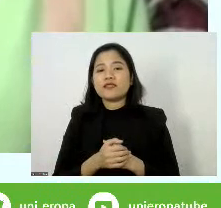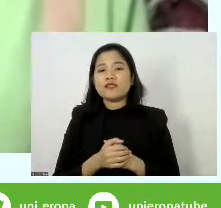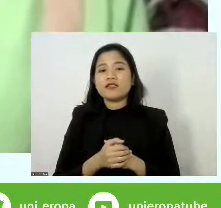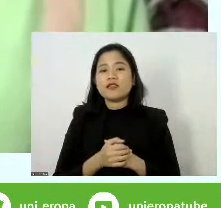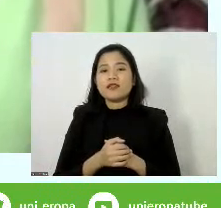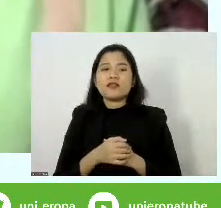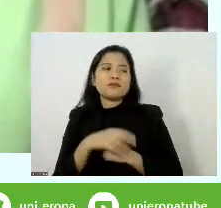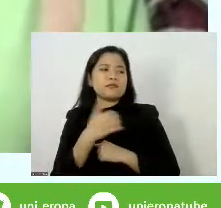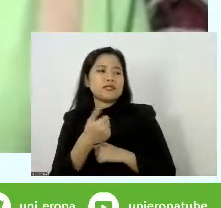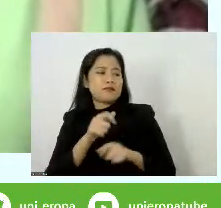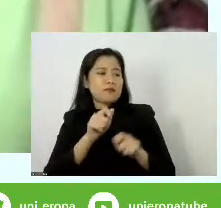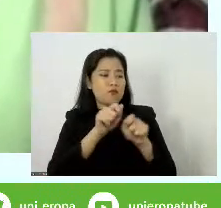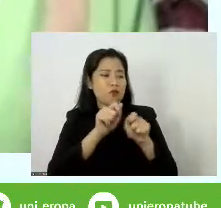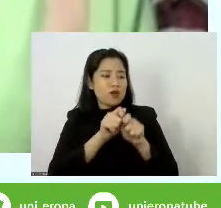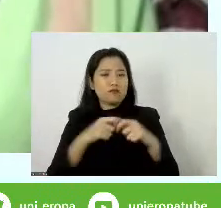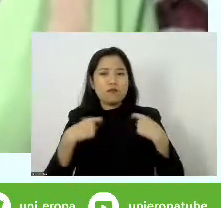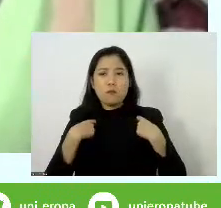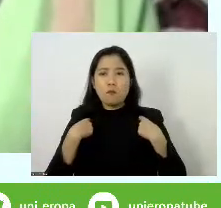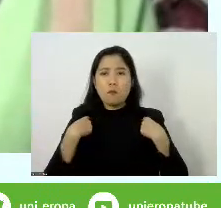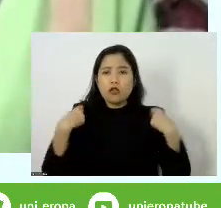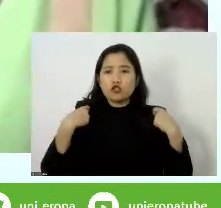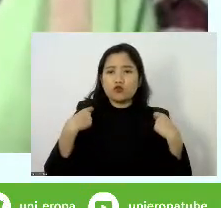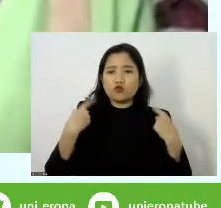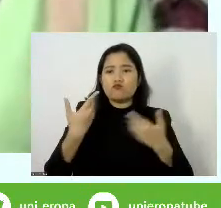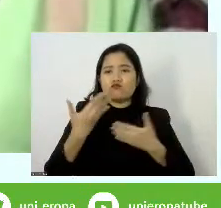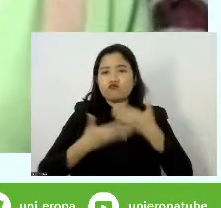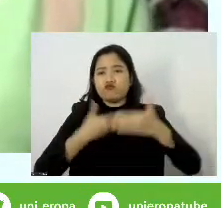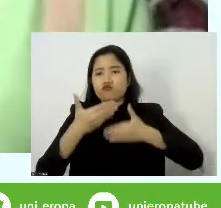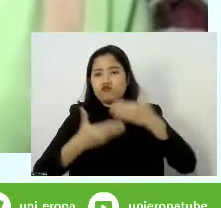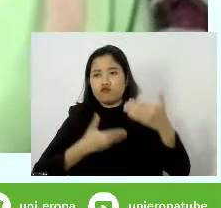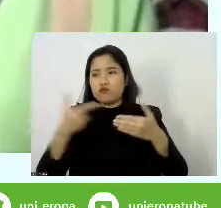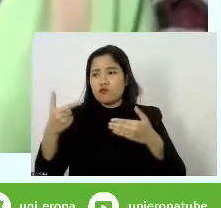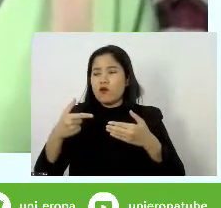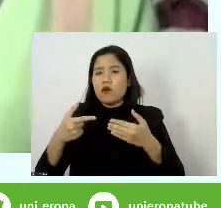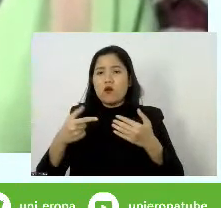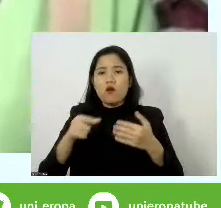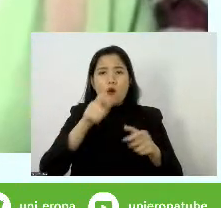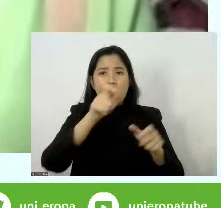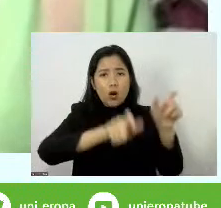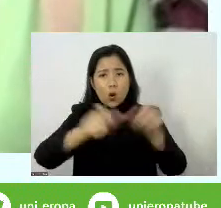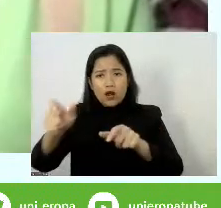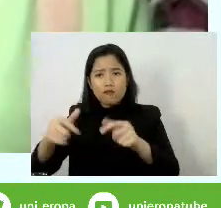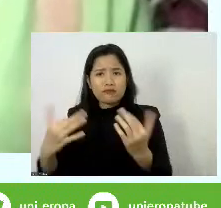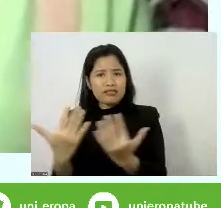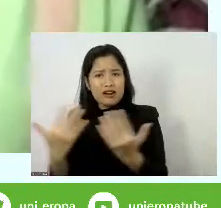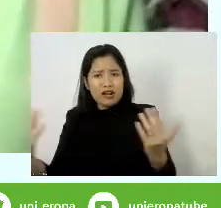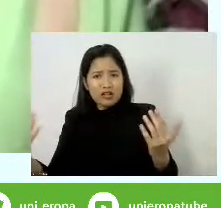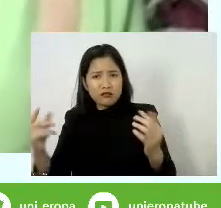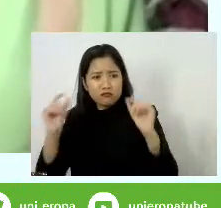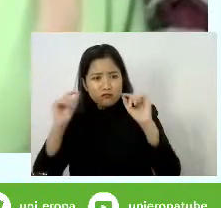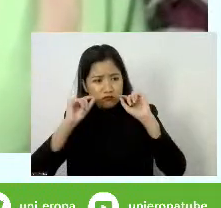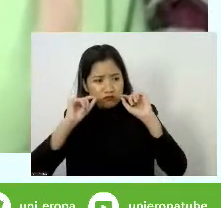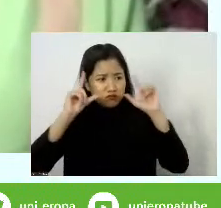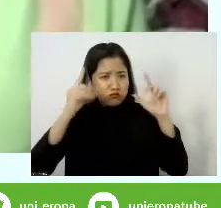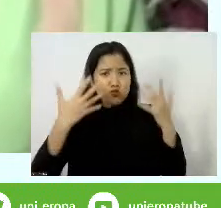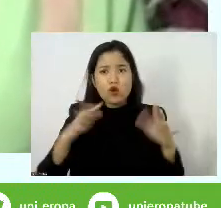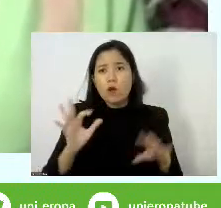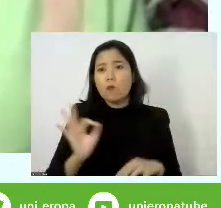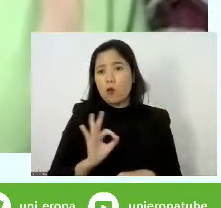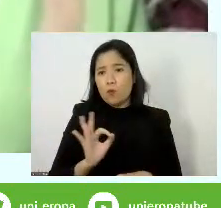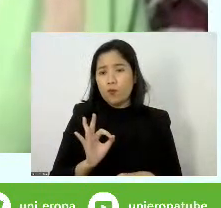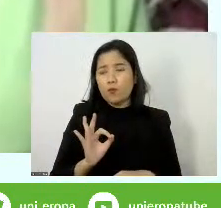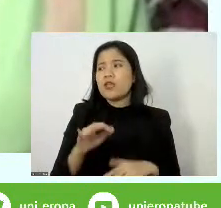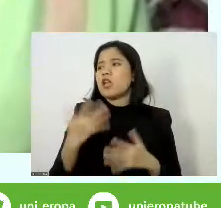memproduksi fashion yang sustainable ini kira-kira audience gimana orang-orang masyarakat sudah pada awalnya sama hal itu atau mungkin